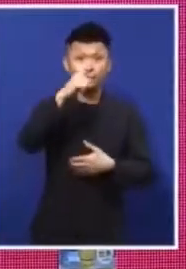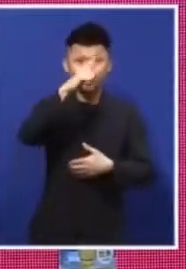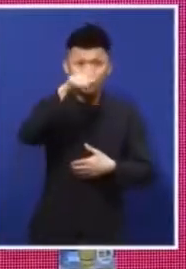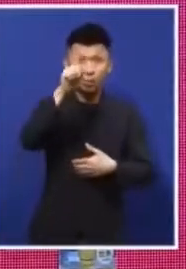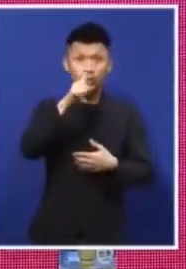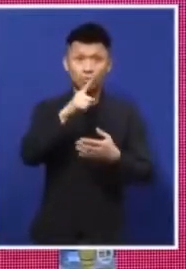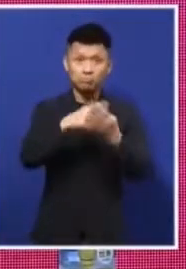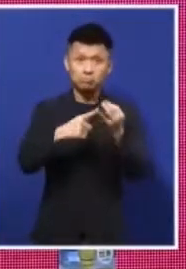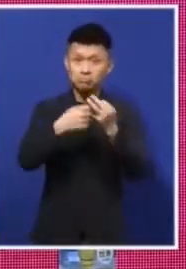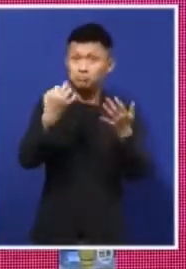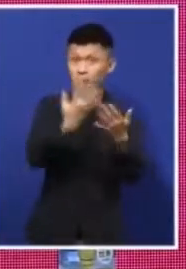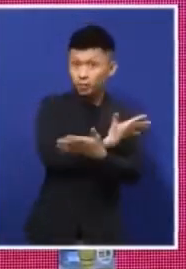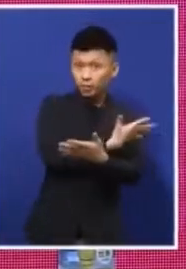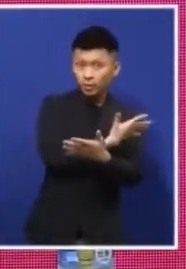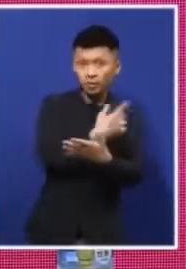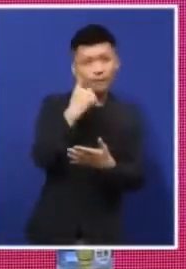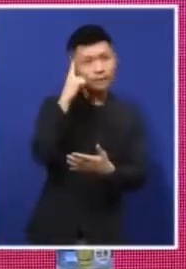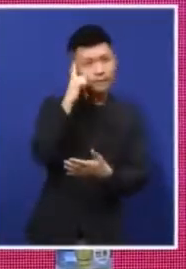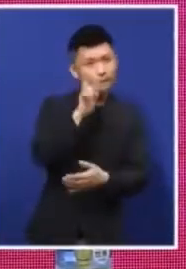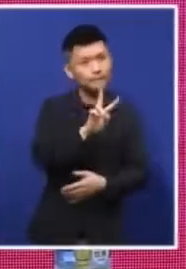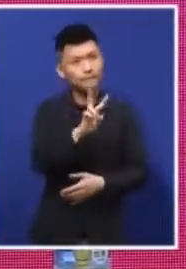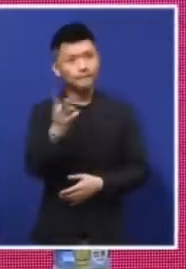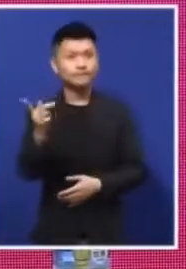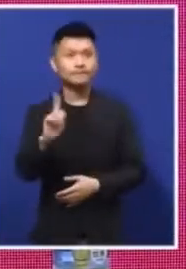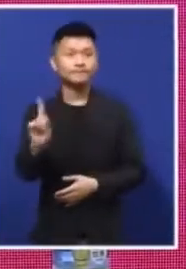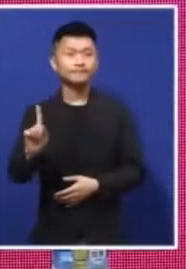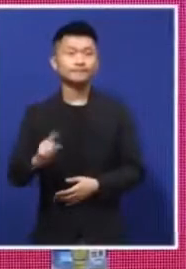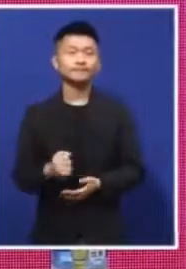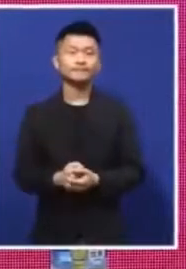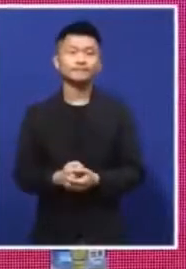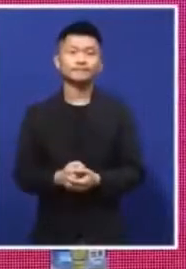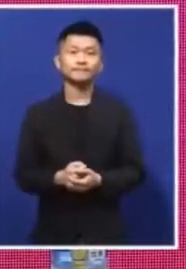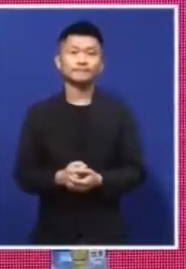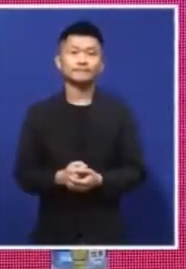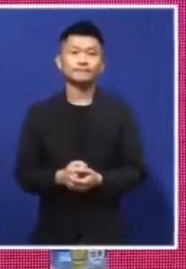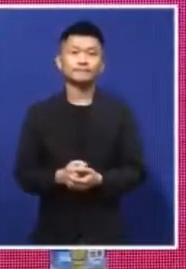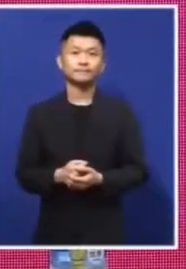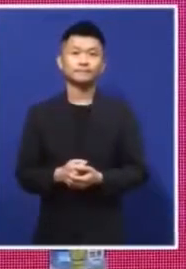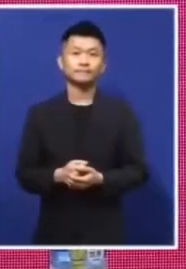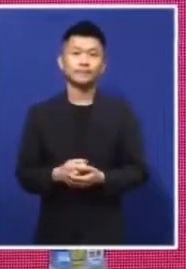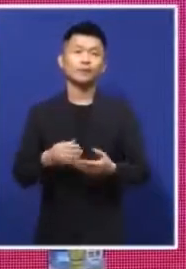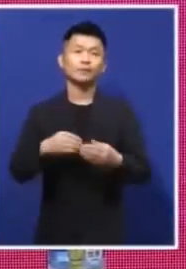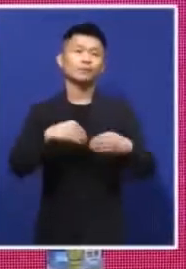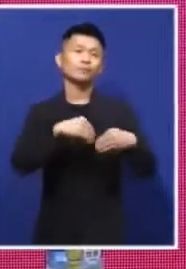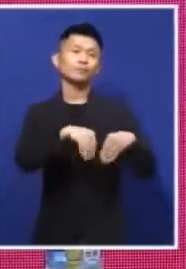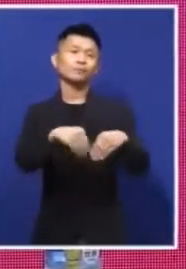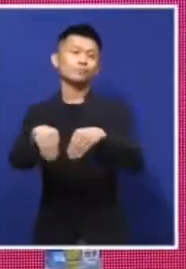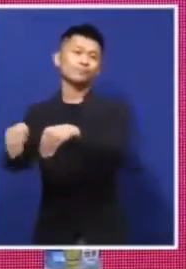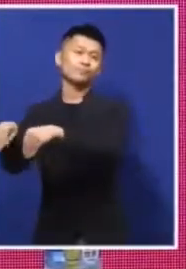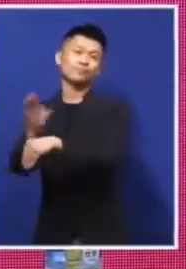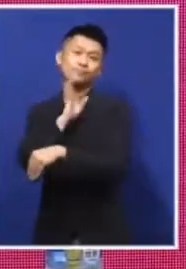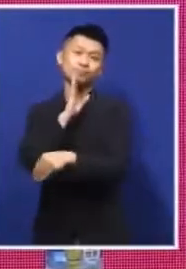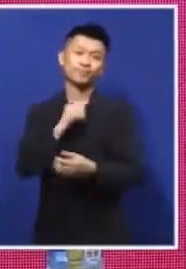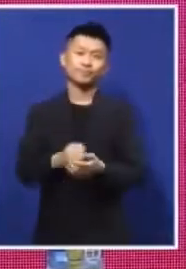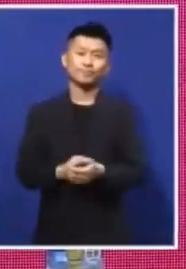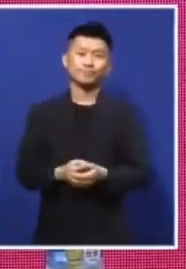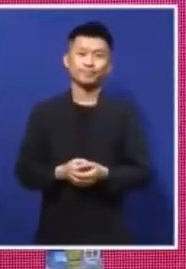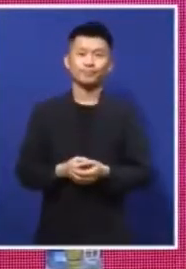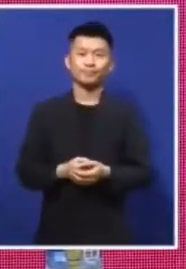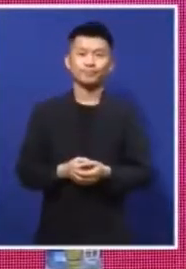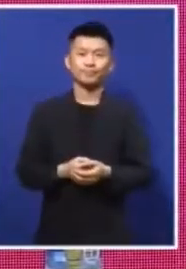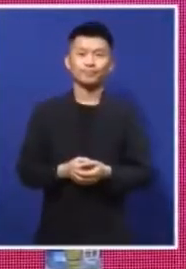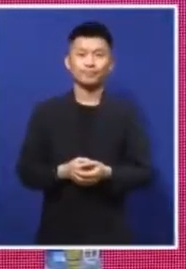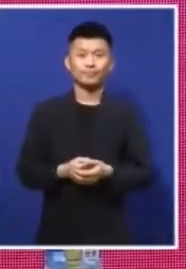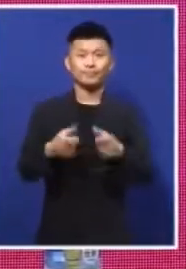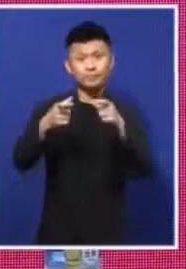的话，那另外一种想法是说那他就所有的人都通通有奖，那他的面额等等或许